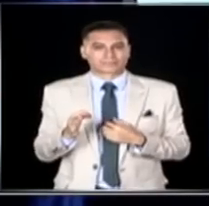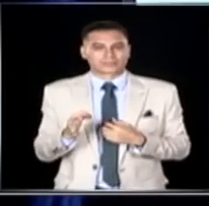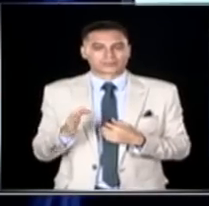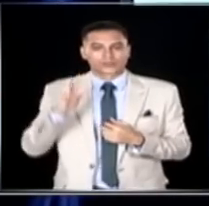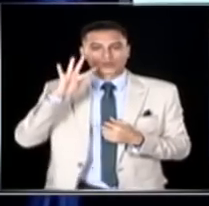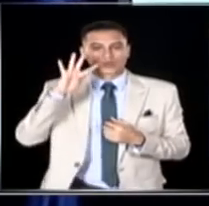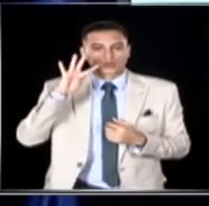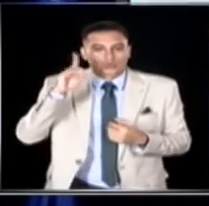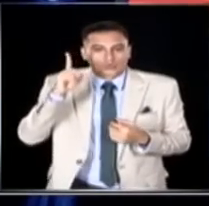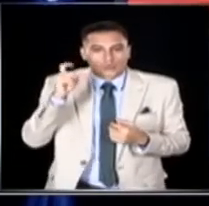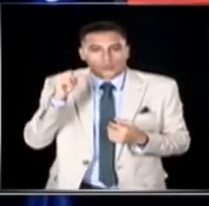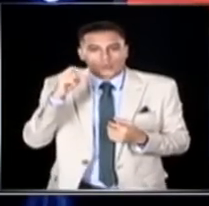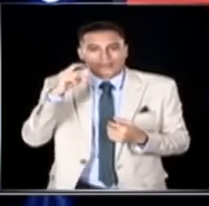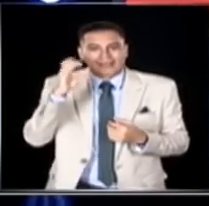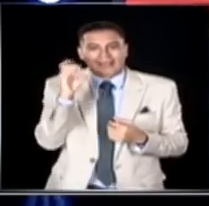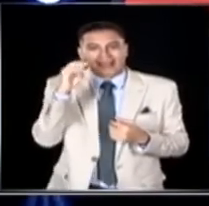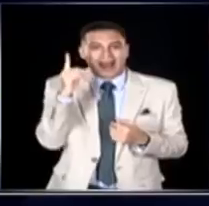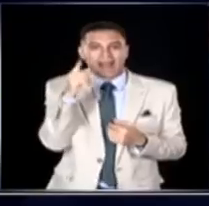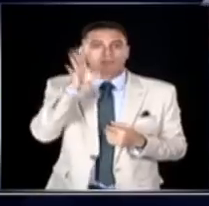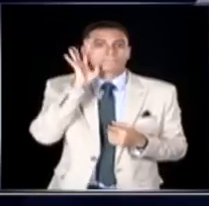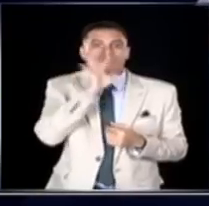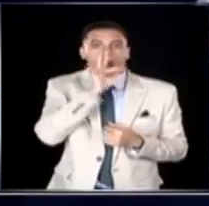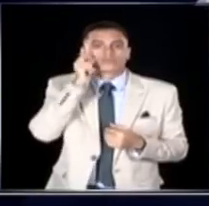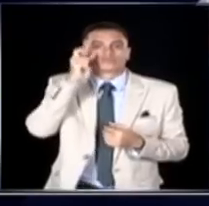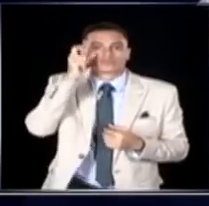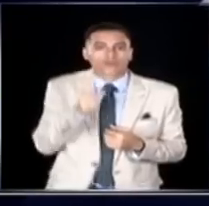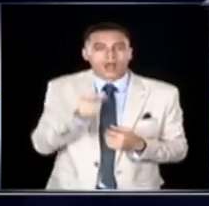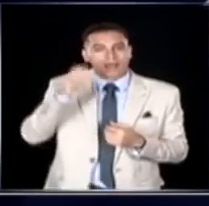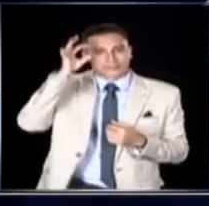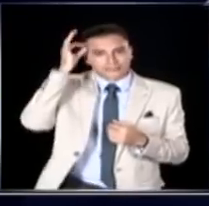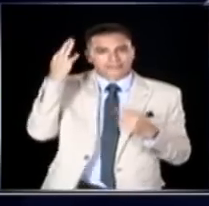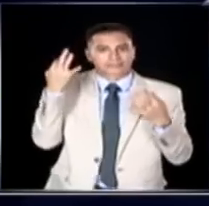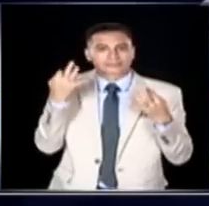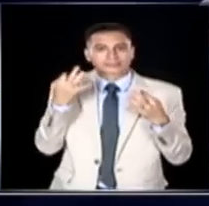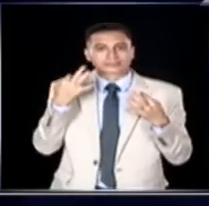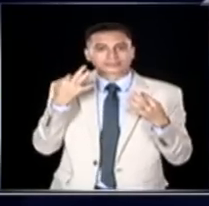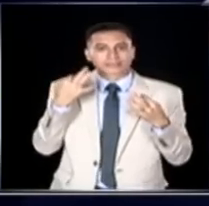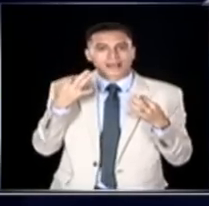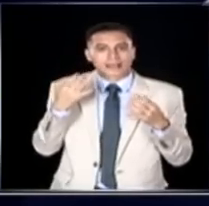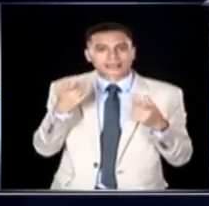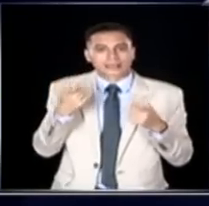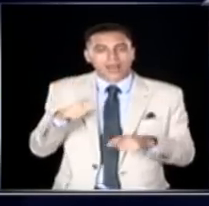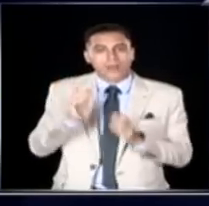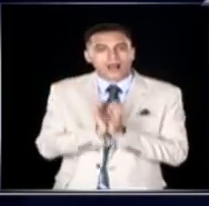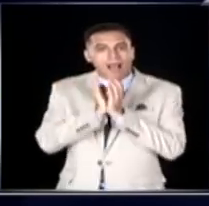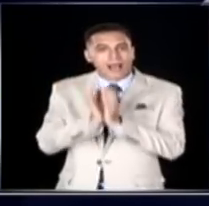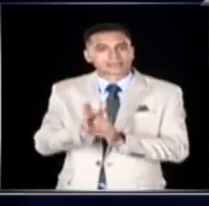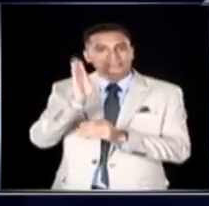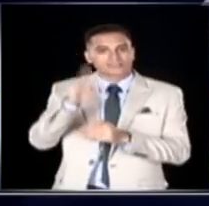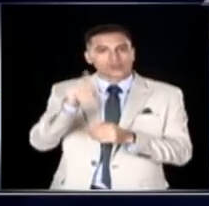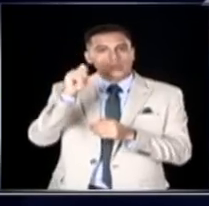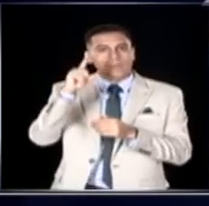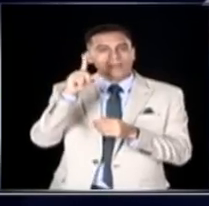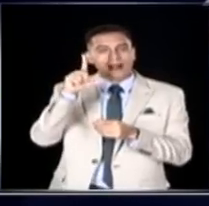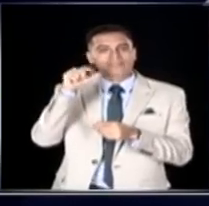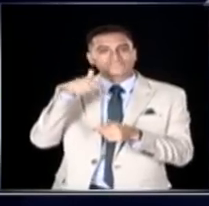شرودنجر ده عالم نمساوي حصل على جائزة نوبل في الفيزياء سنة